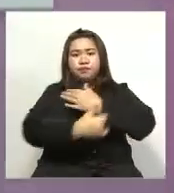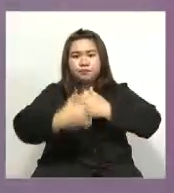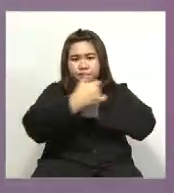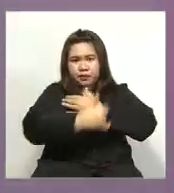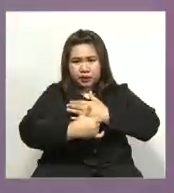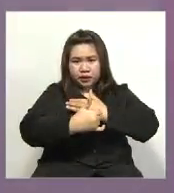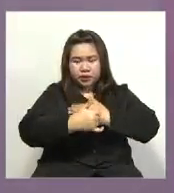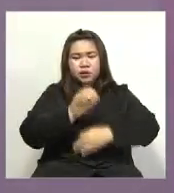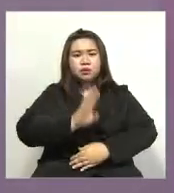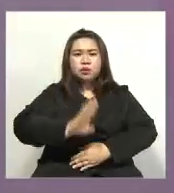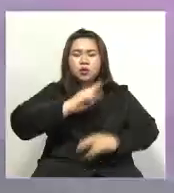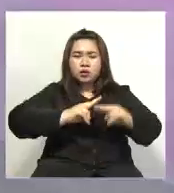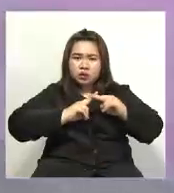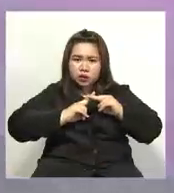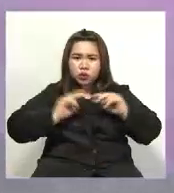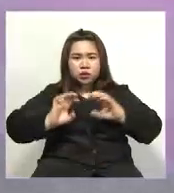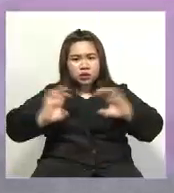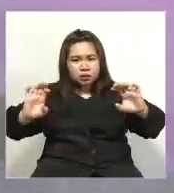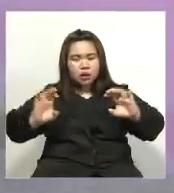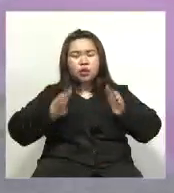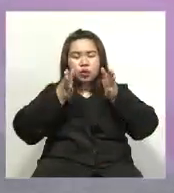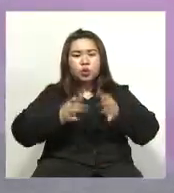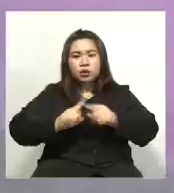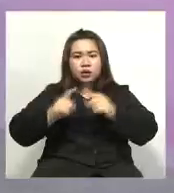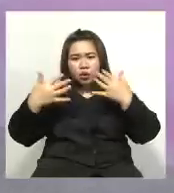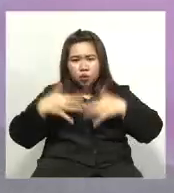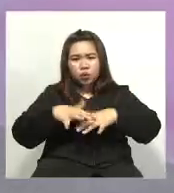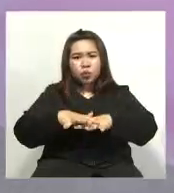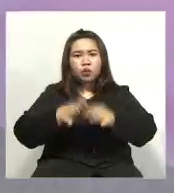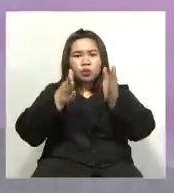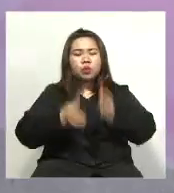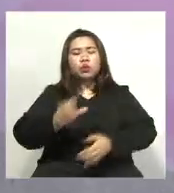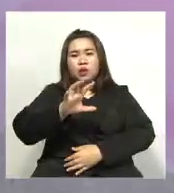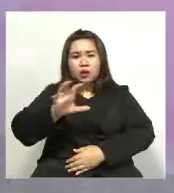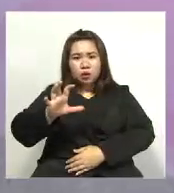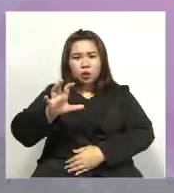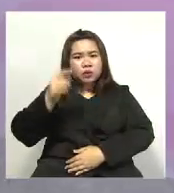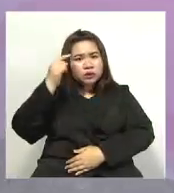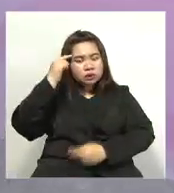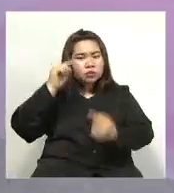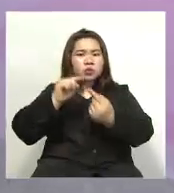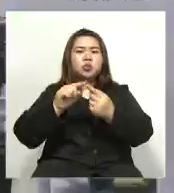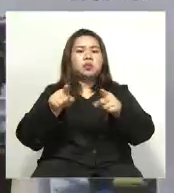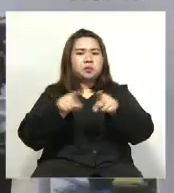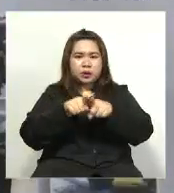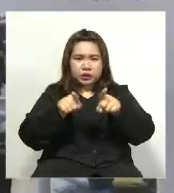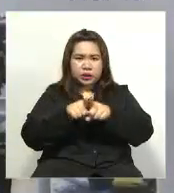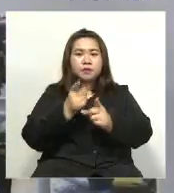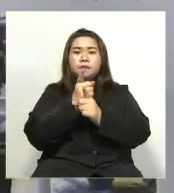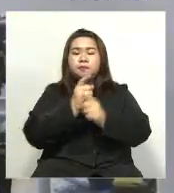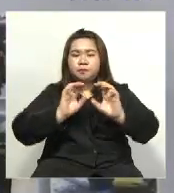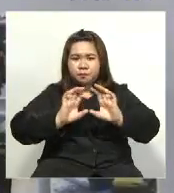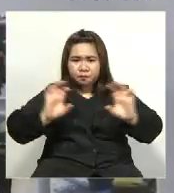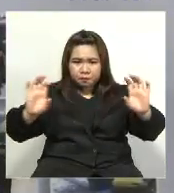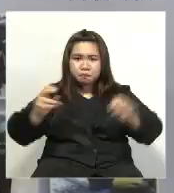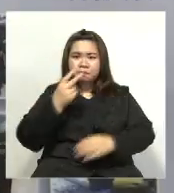ครัฐเอกชนเข้าร่วมกว่า500คนเลยค่ะเพื่อที่จะร่วมกันแสดงเจตนารมณ์และความมุ่งมั่นของรัฐบาลนะคะ